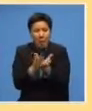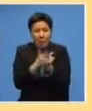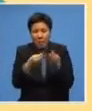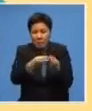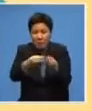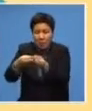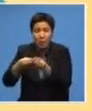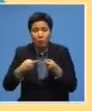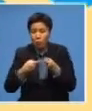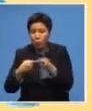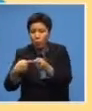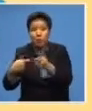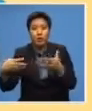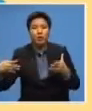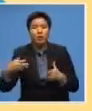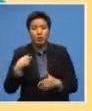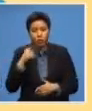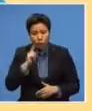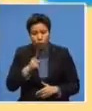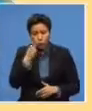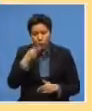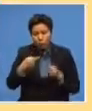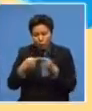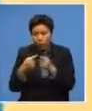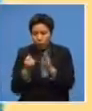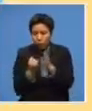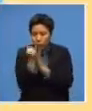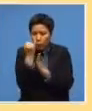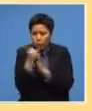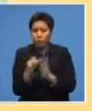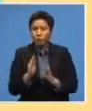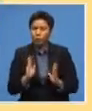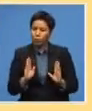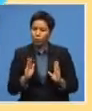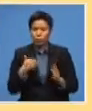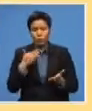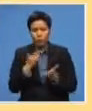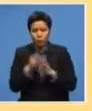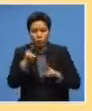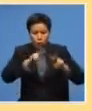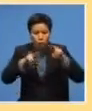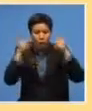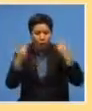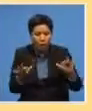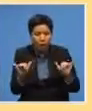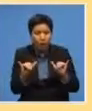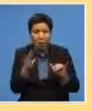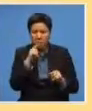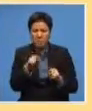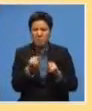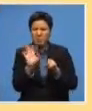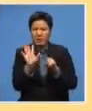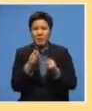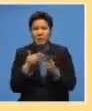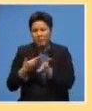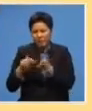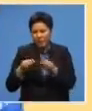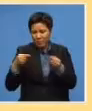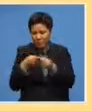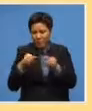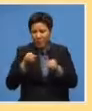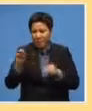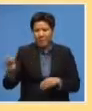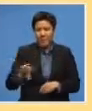หญ่นะต้องดูด้วยว่าไอ้ช่วยเขาแชร์ไปแล้วเนี่ยมันผิดมันถูกนะมันใช่หรือไม่ใช่มันตรวจสอบหรือยังถ้ามันไม่ใช่ก็คุณอาจจะเพิ่งแชร์